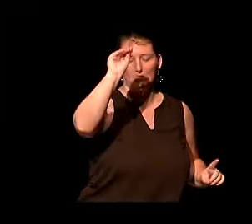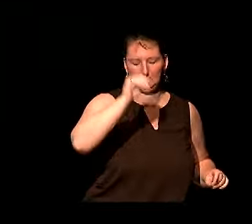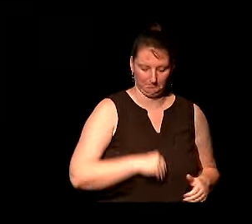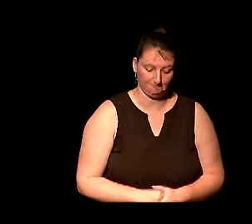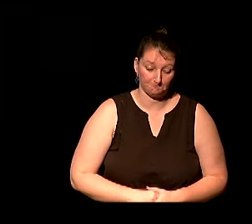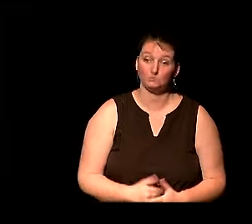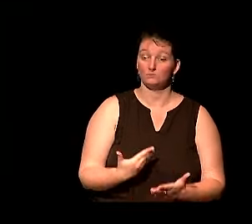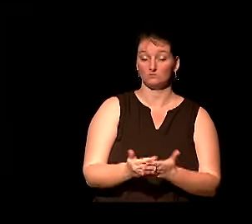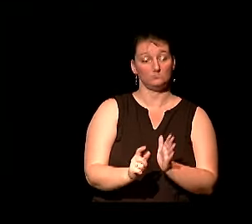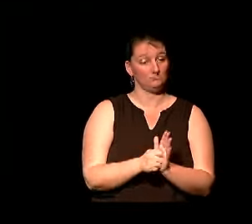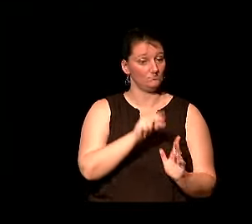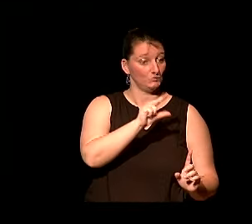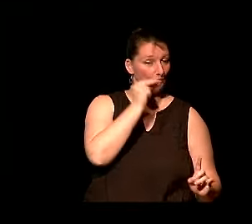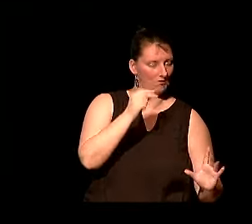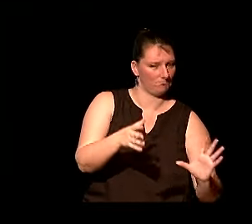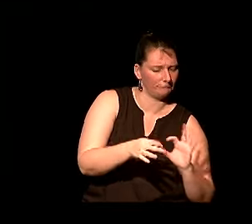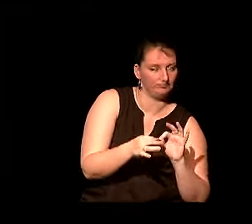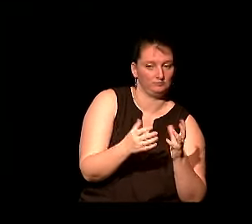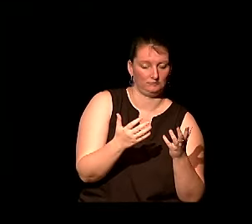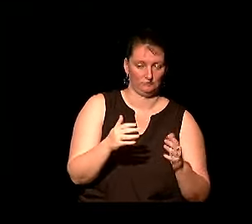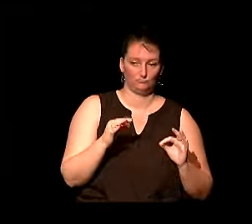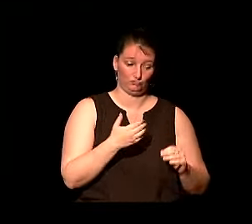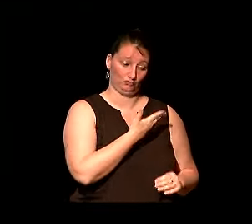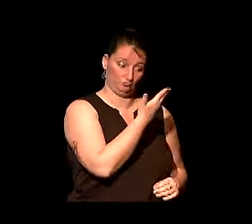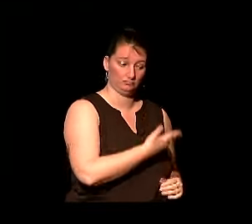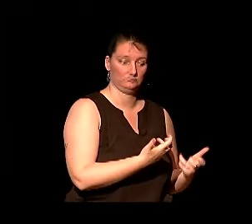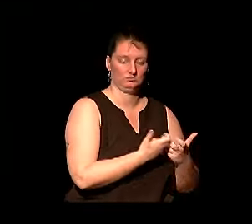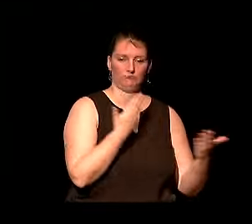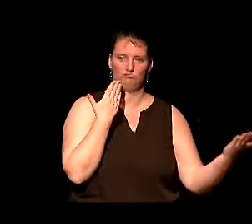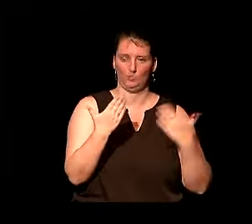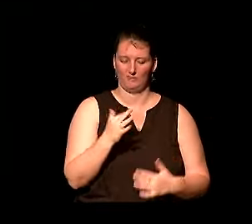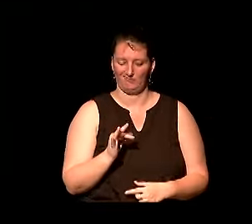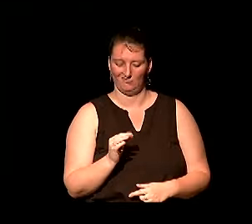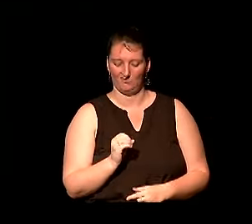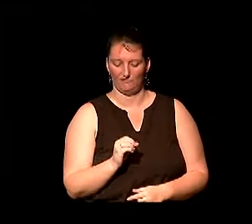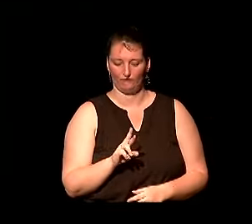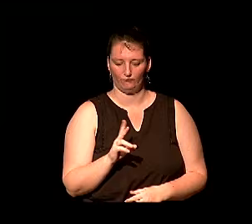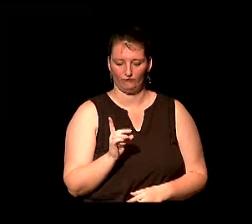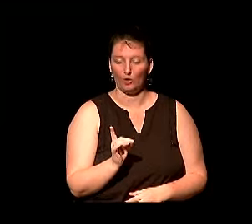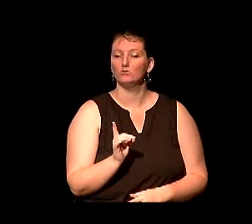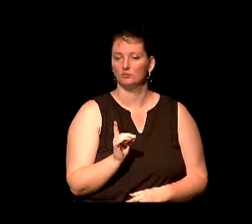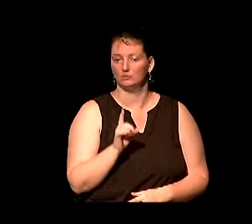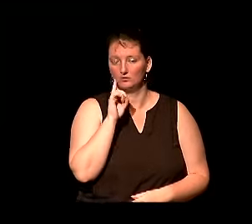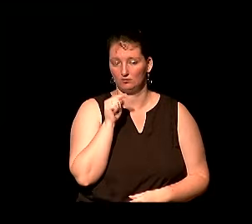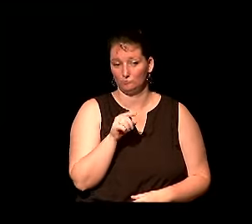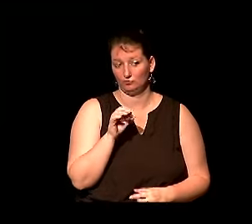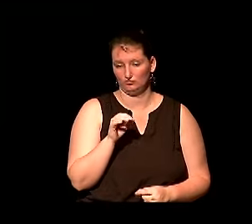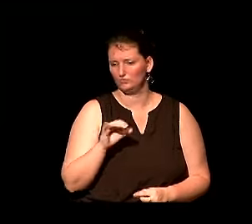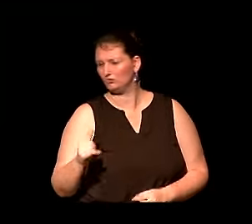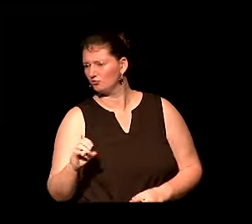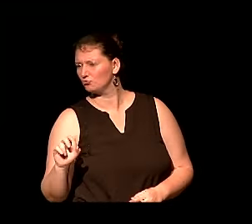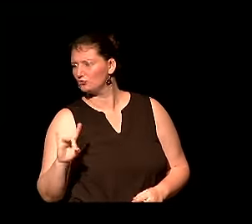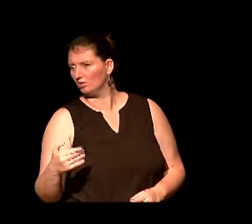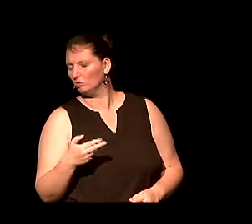Dans cette relation, Bazin compare par exemple Anthony Mann à Ford, Ford utilise là ces paysages grandioses, John Ford, donc qui